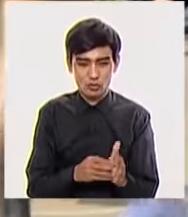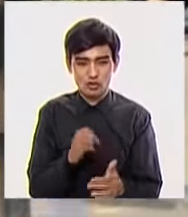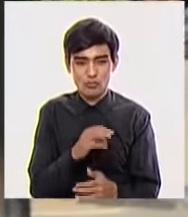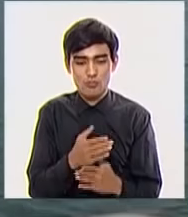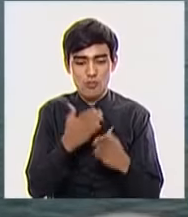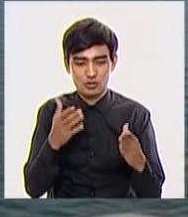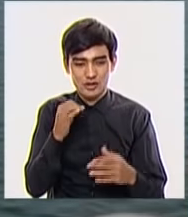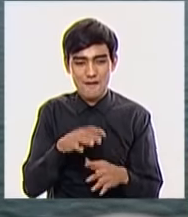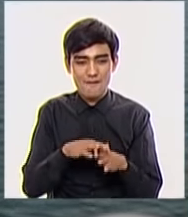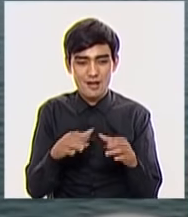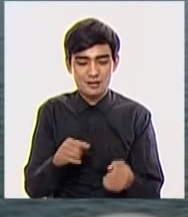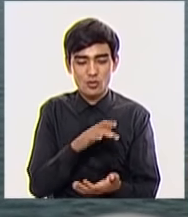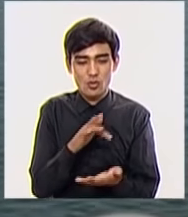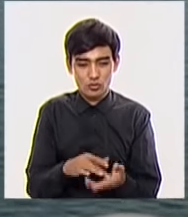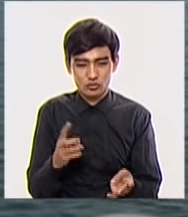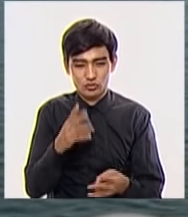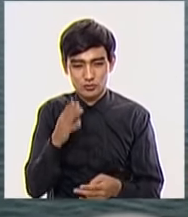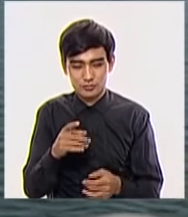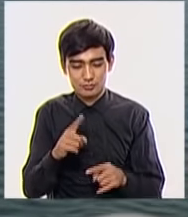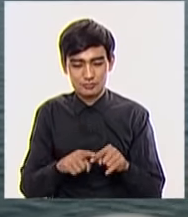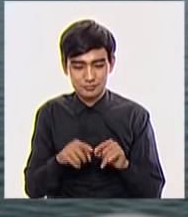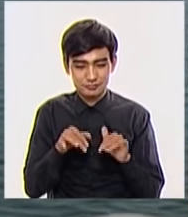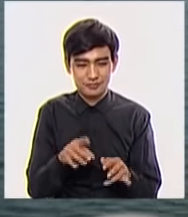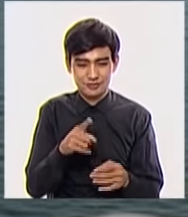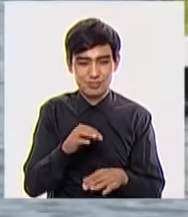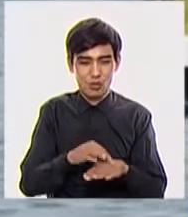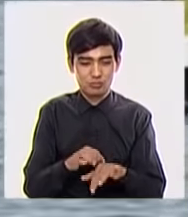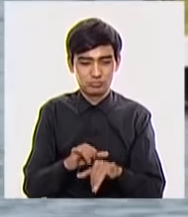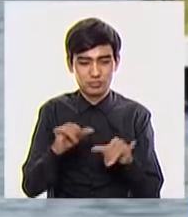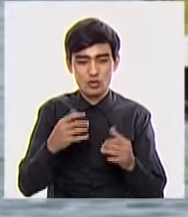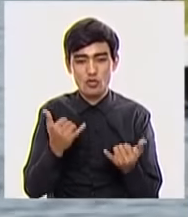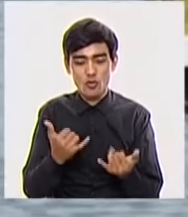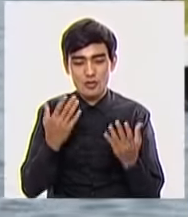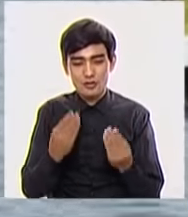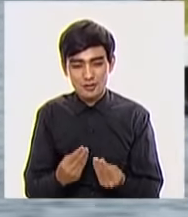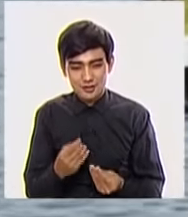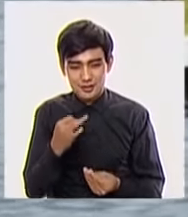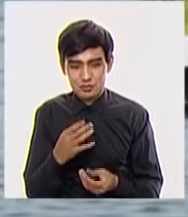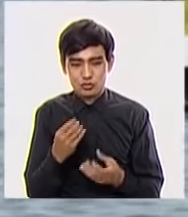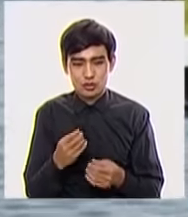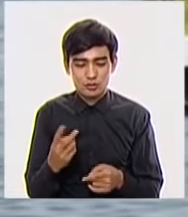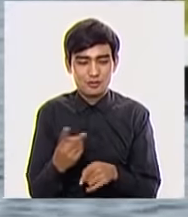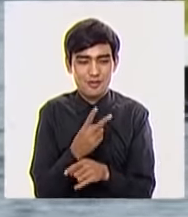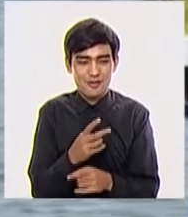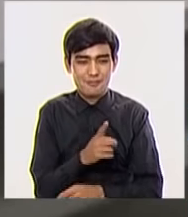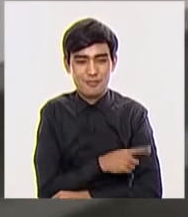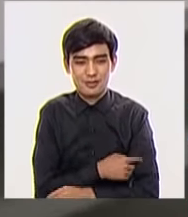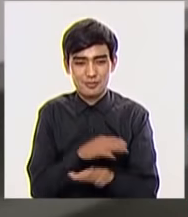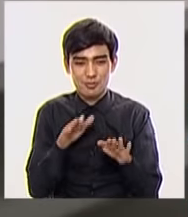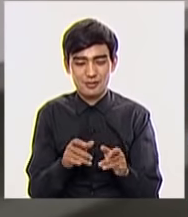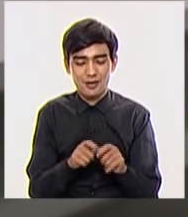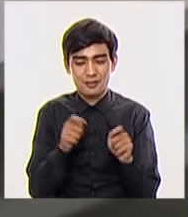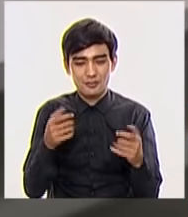больше. Властям города приходится реагировать на этот поток заболевших. Сегодня развернули еще два инфекционных